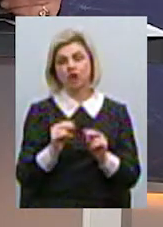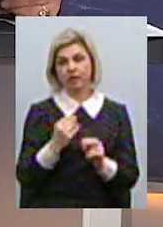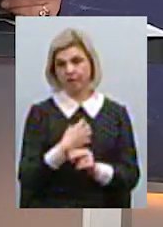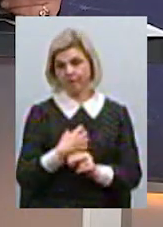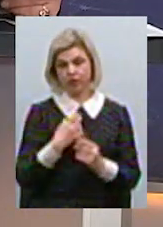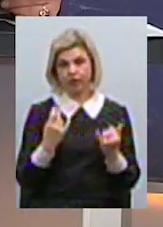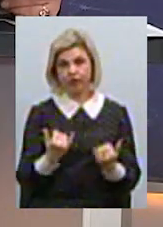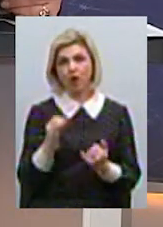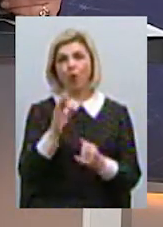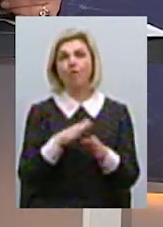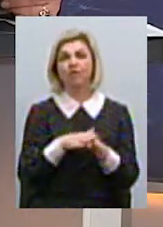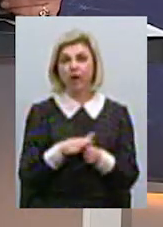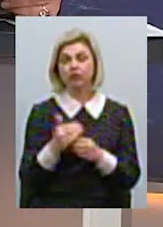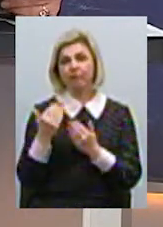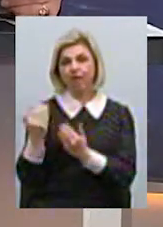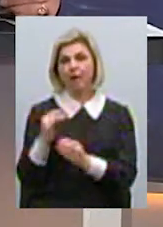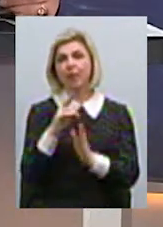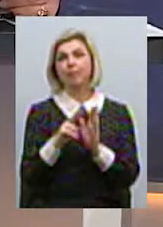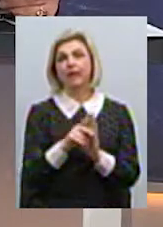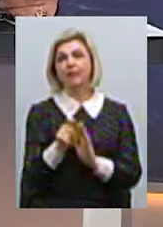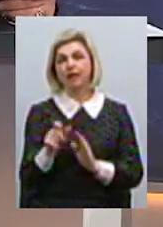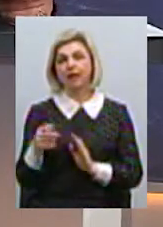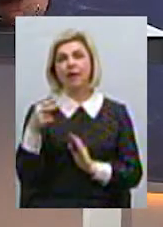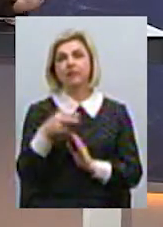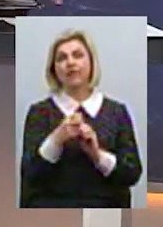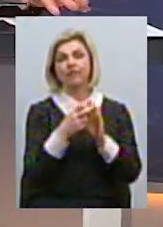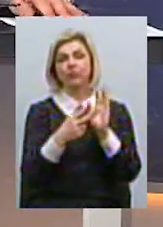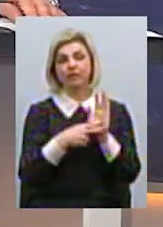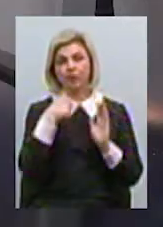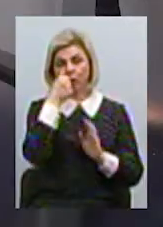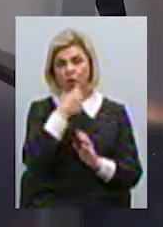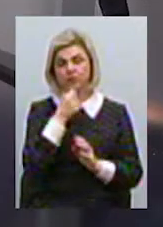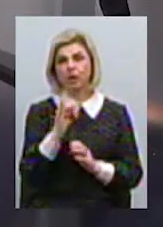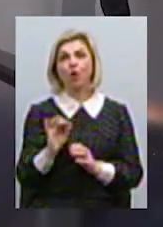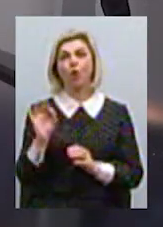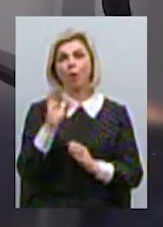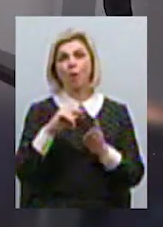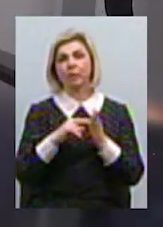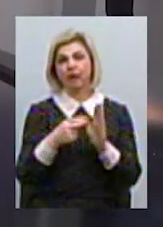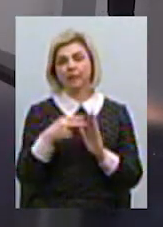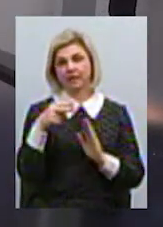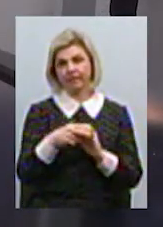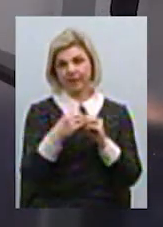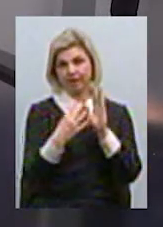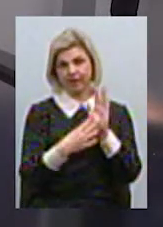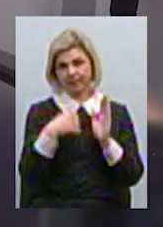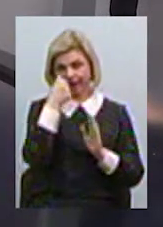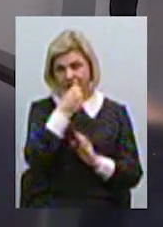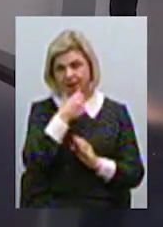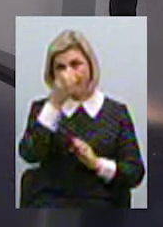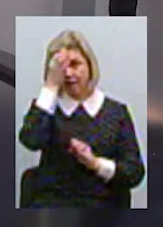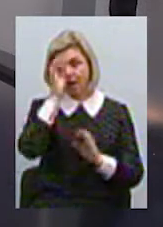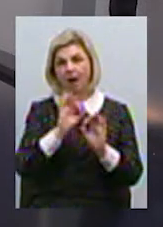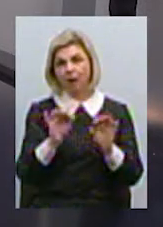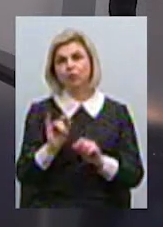про зроблене вами і вашими підлеглими у 2018 році та про плани на 2019 рік. Нагадую, що у